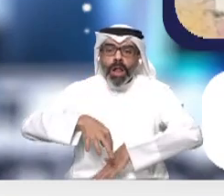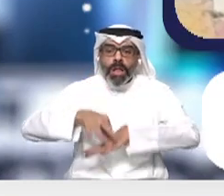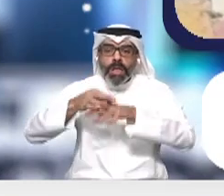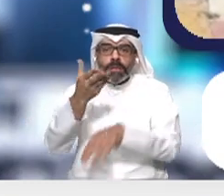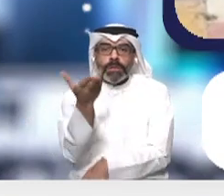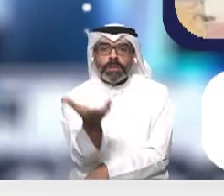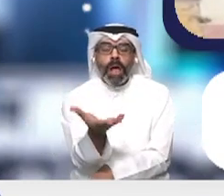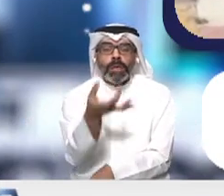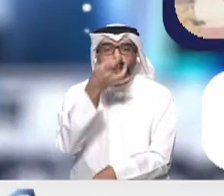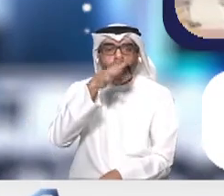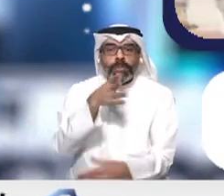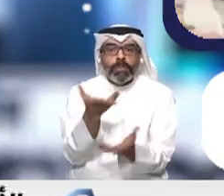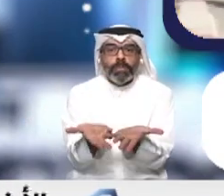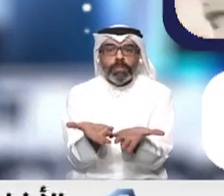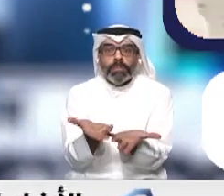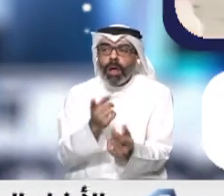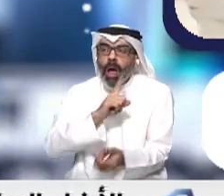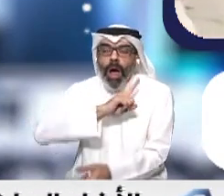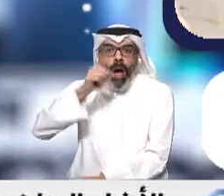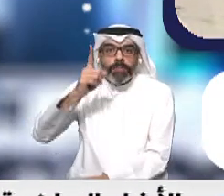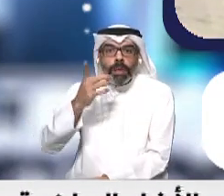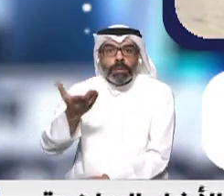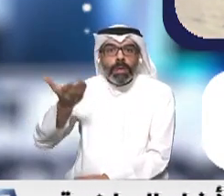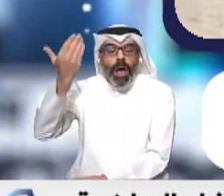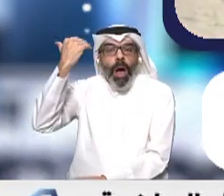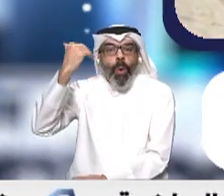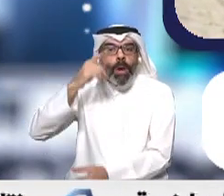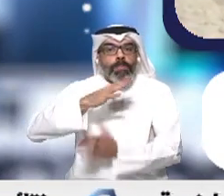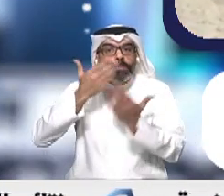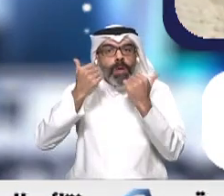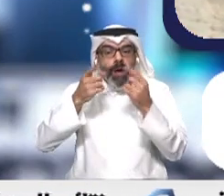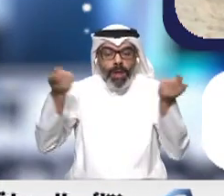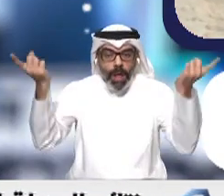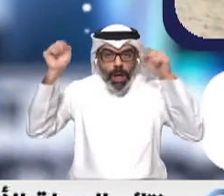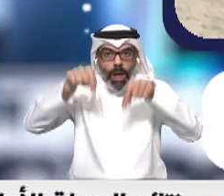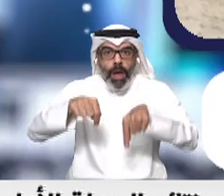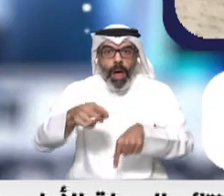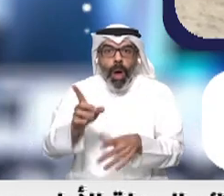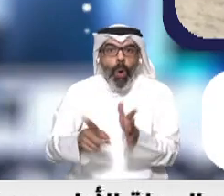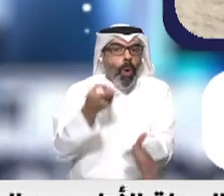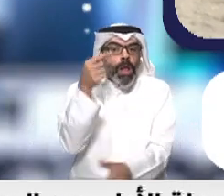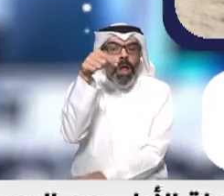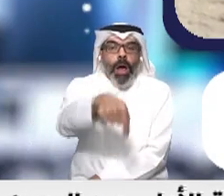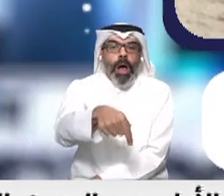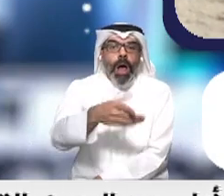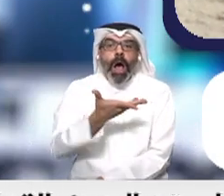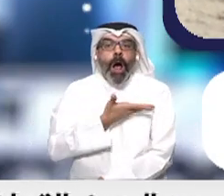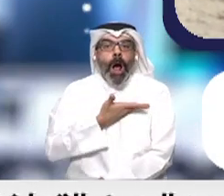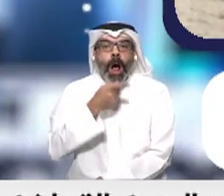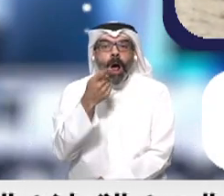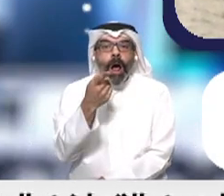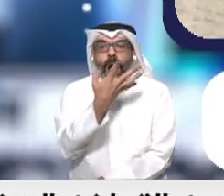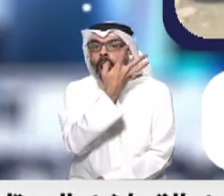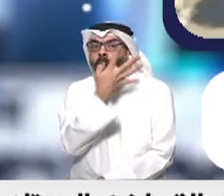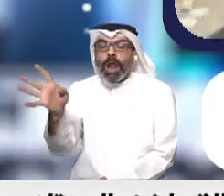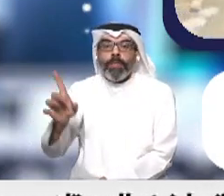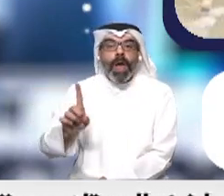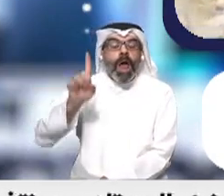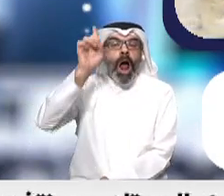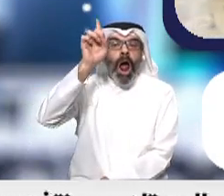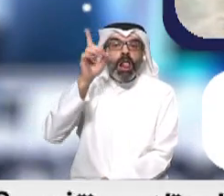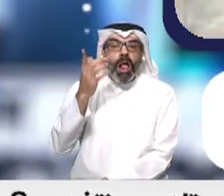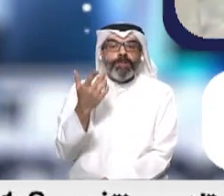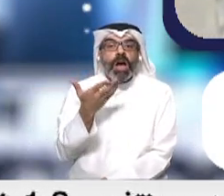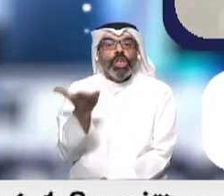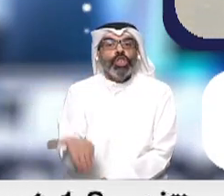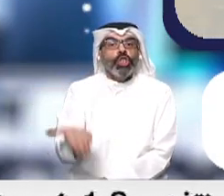يعني لم تشهده مناطق في الكرة الأرضية من قبل، وأيضا يعني أكثر من 40,000 شهيد، الوضع لا يحتمل